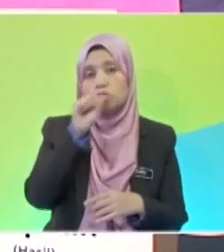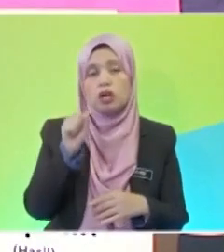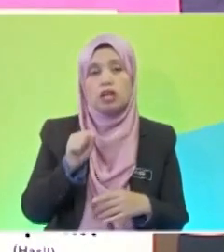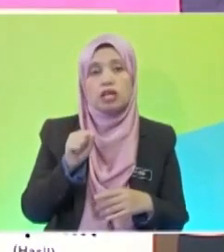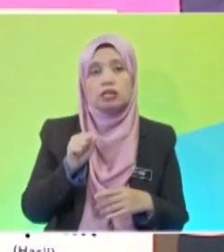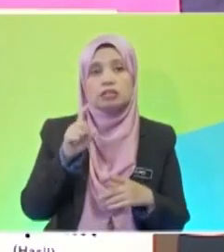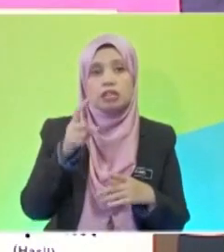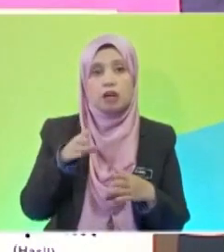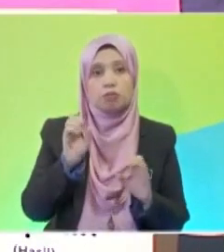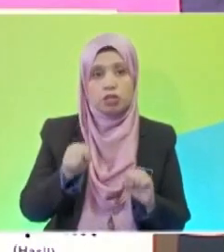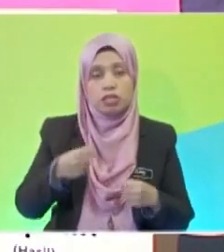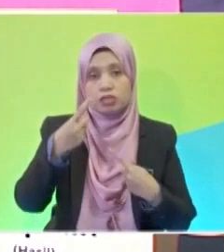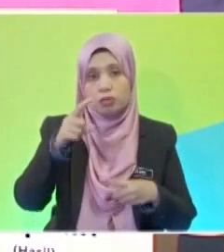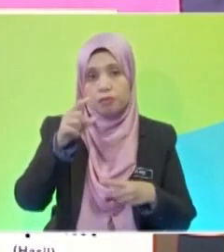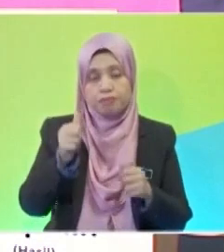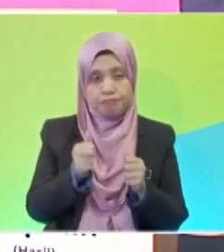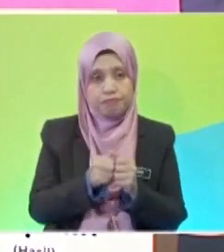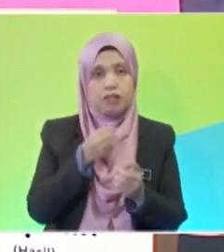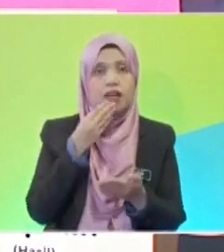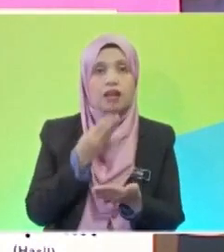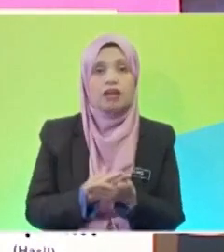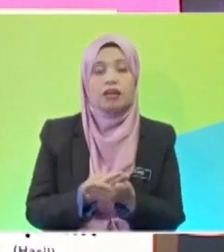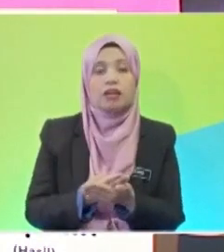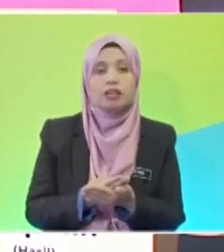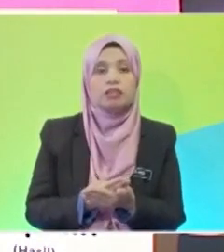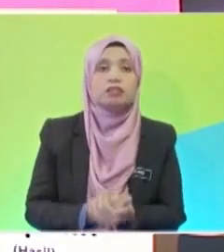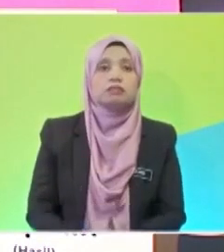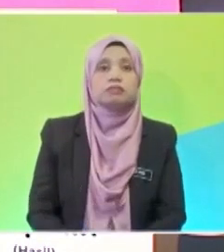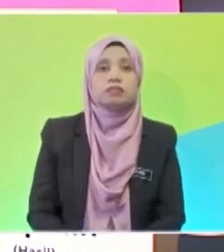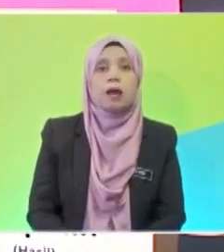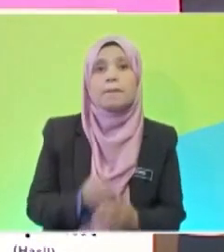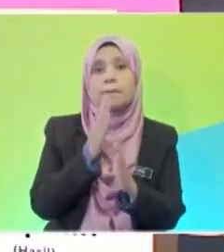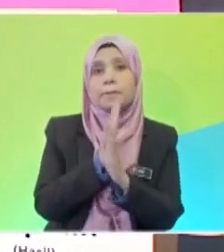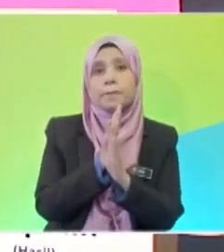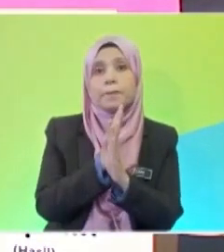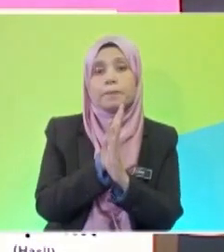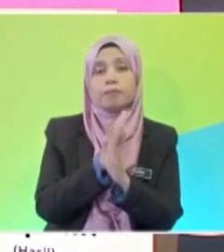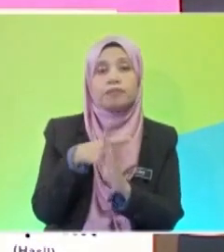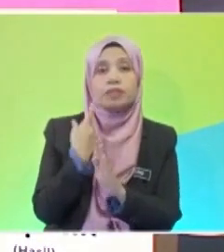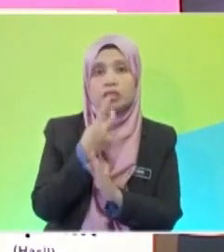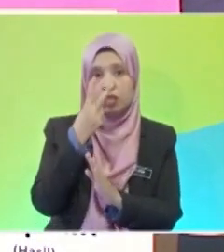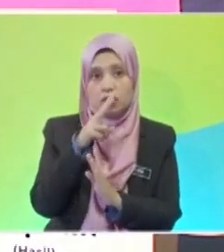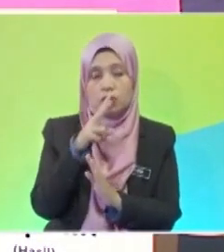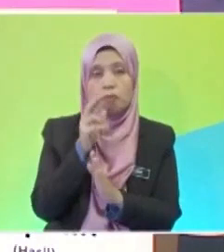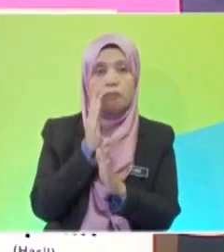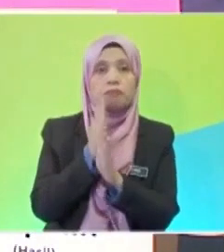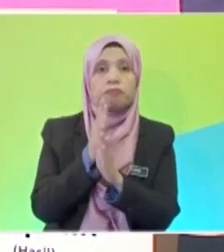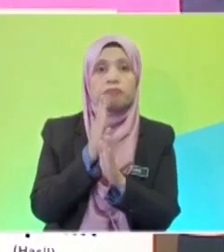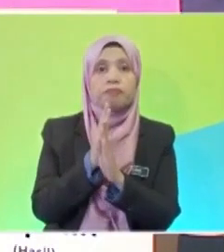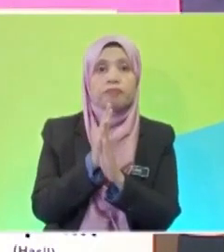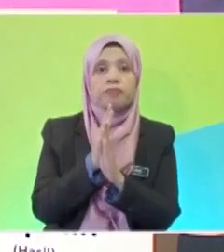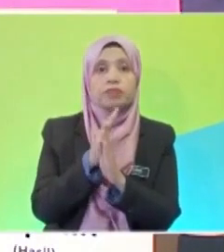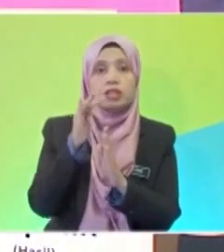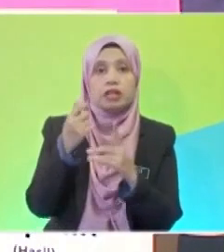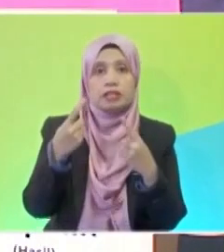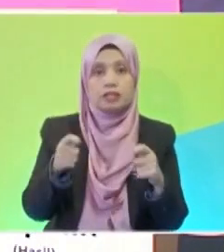awak dah boleh jawab dengan baik. Okey? Jadi di sini kita akan lihat pelarasan. Kita akan lihat pelarasan yang